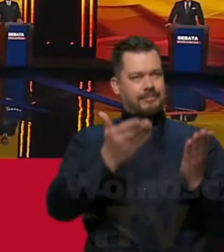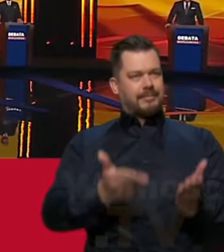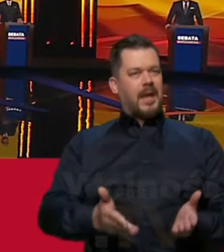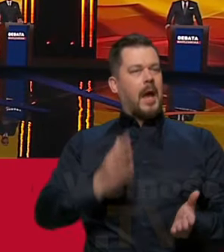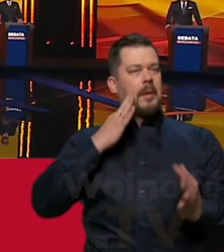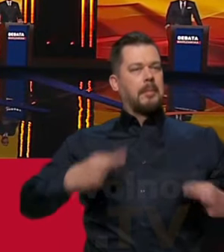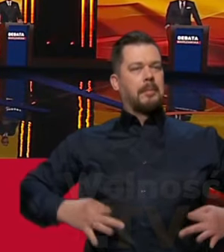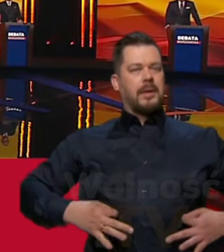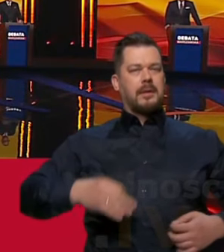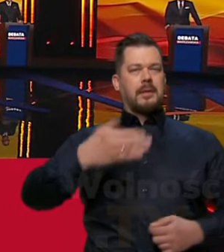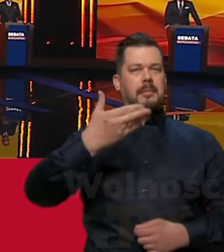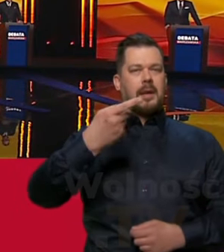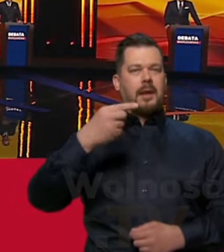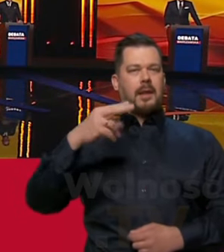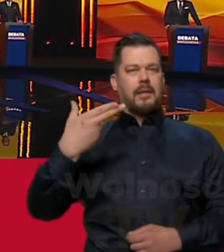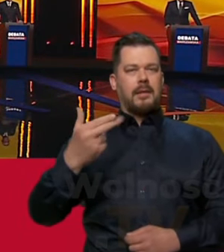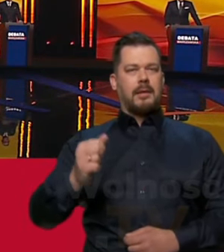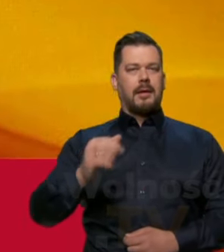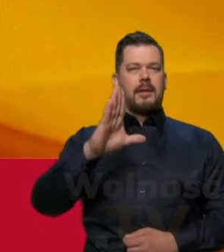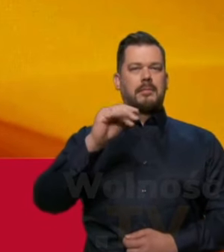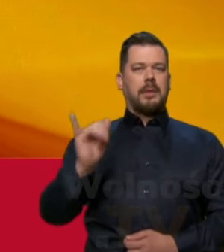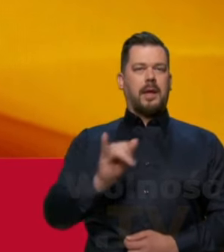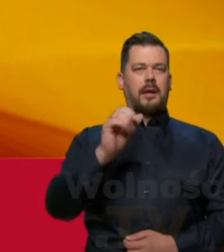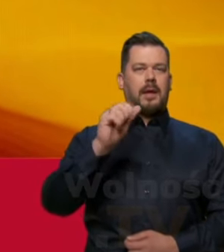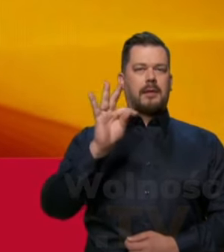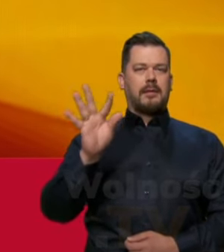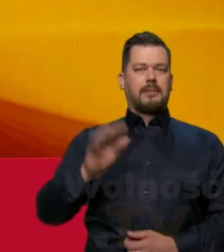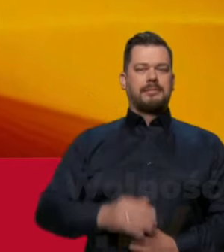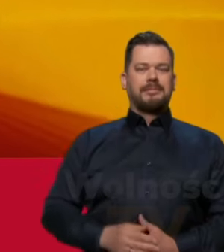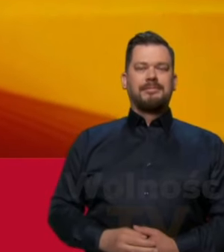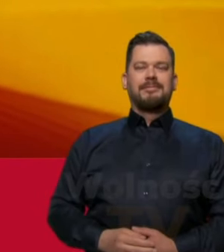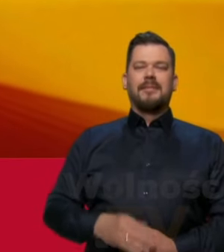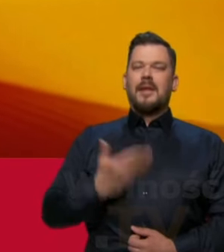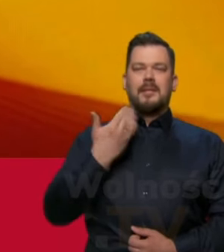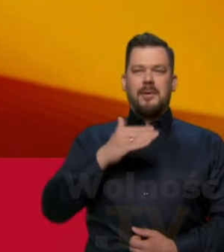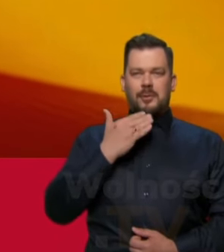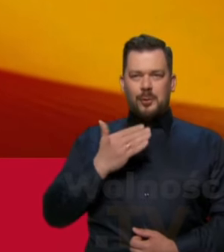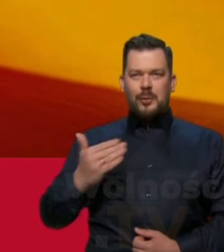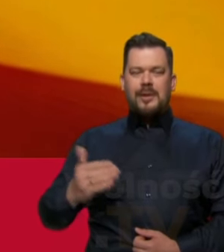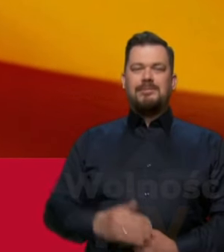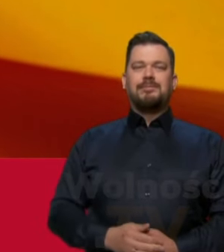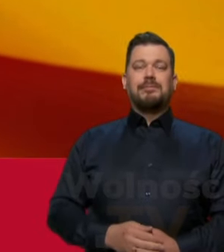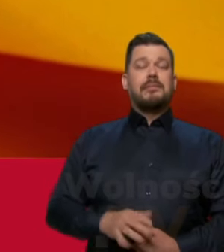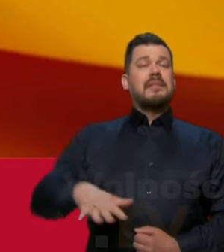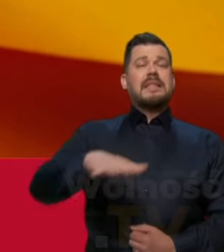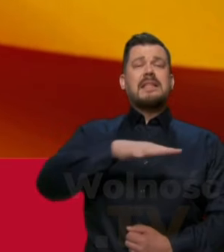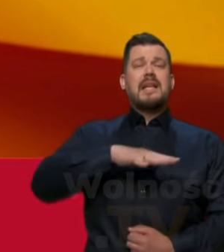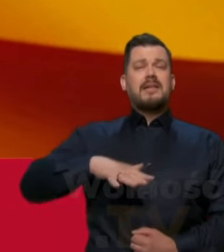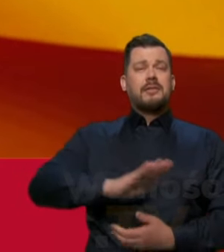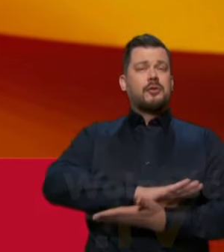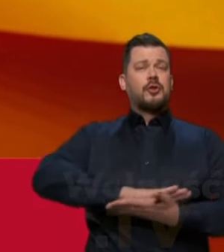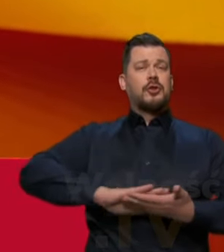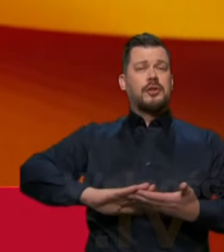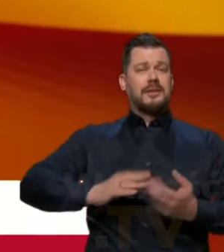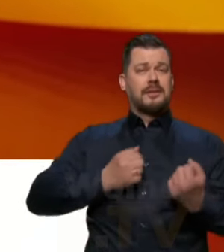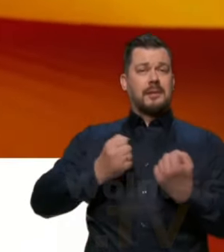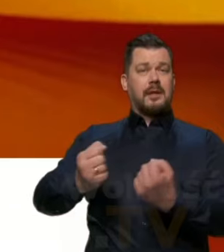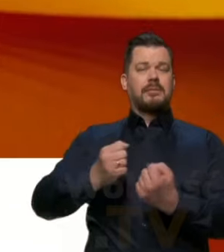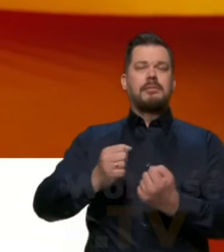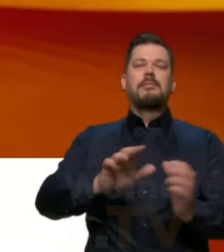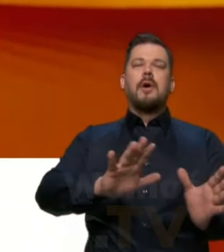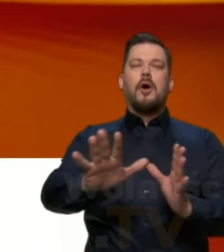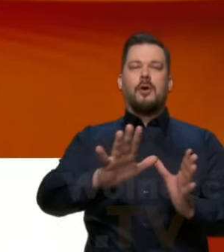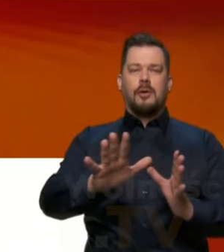pani Magdaleny Biejat. Teraz jest czas dla pani. Bardzo dziękuję. Oczywiście strefa czystego transportu ma chronić zdrowie